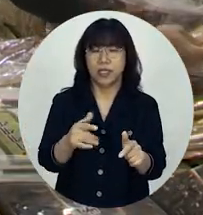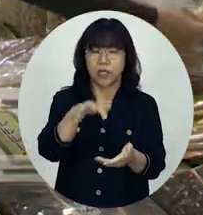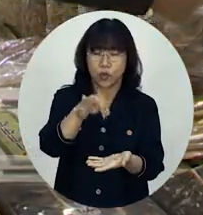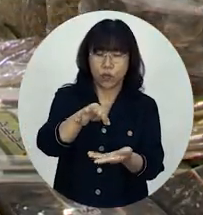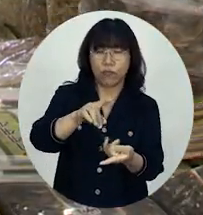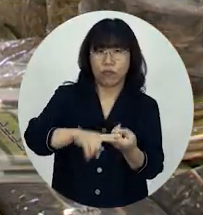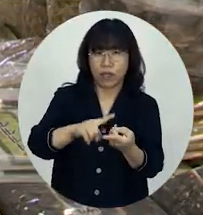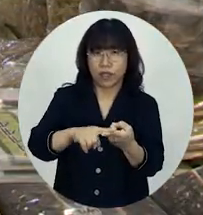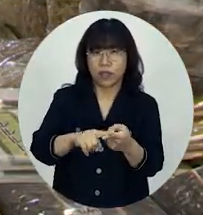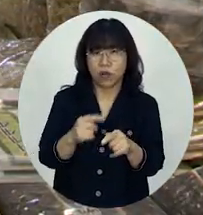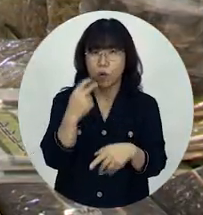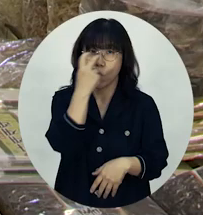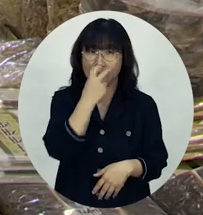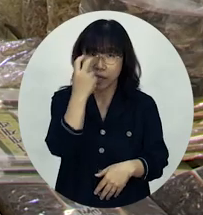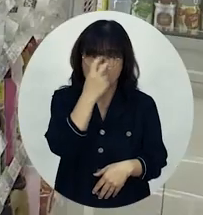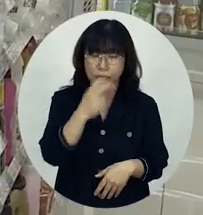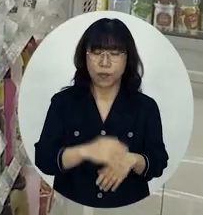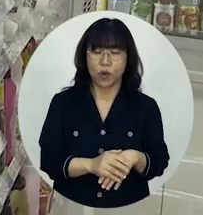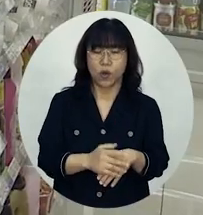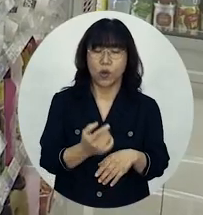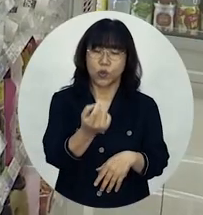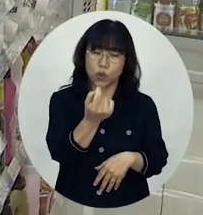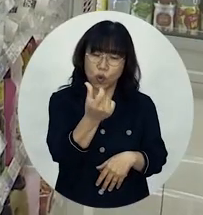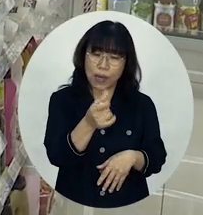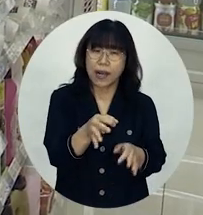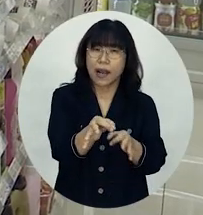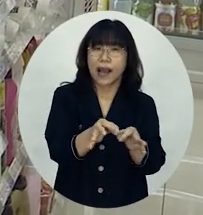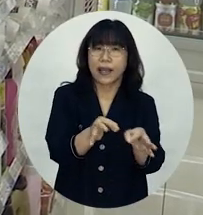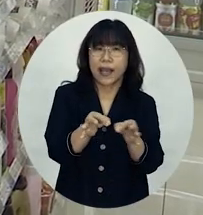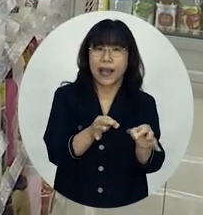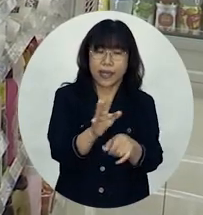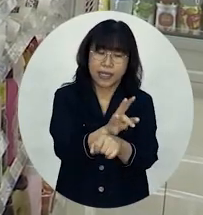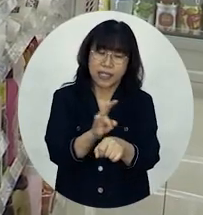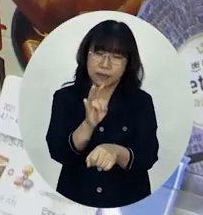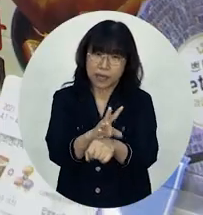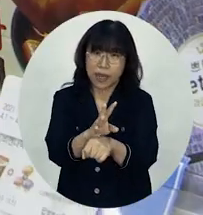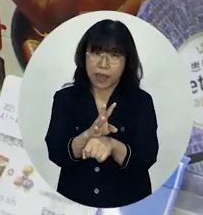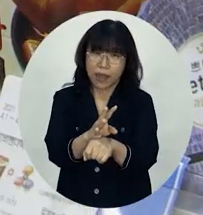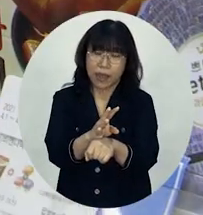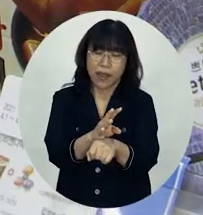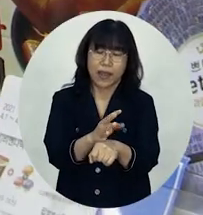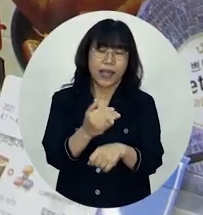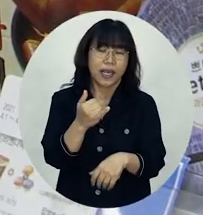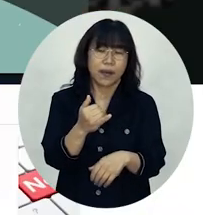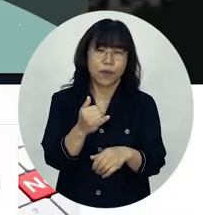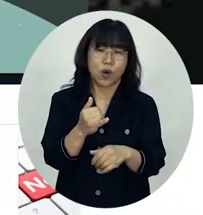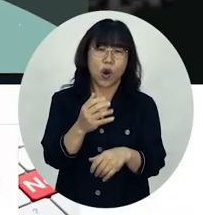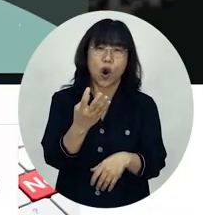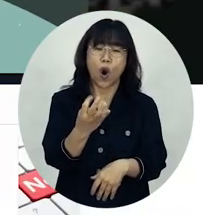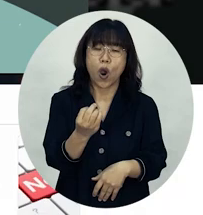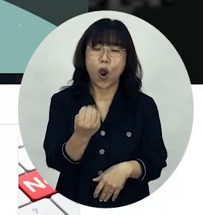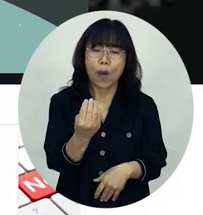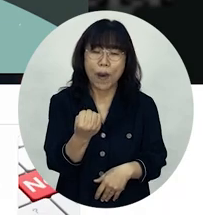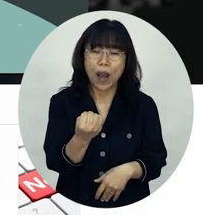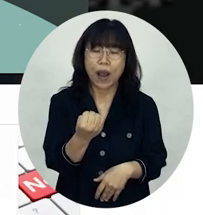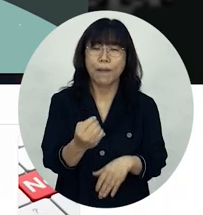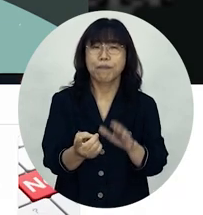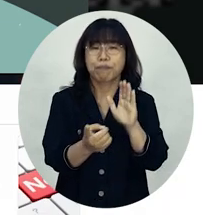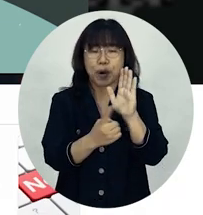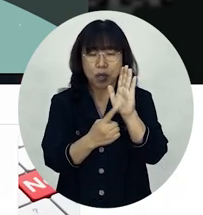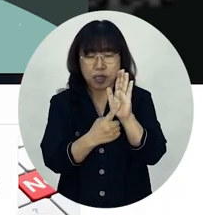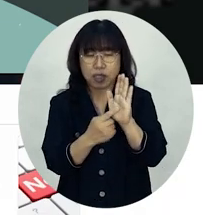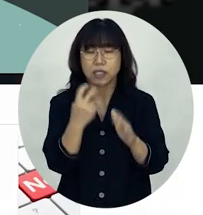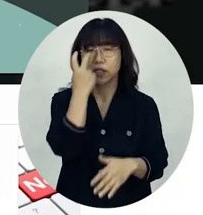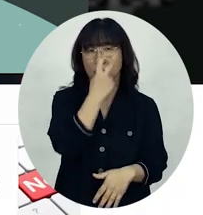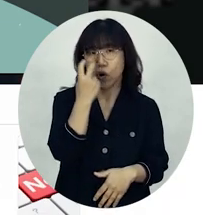실시하고 지역내 소매 점포 편의점 등 의 가격 표시제 를 지도 점검 합니다 특히 추석명절